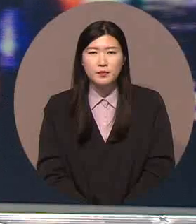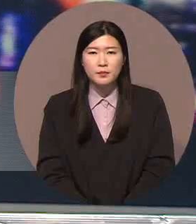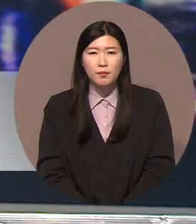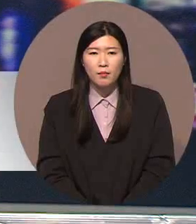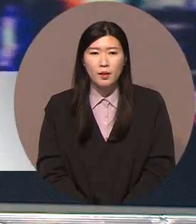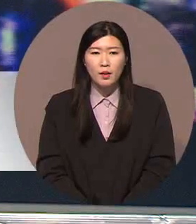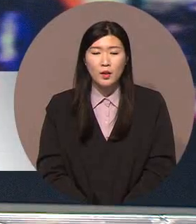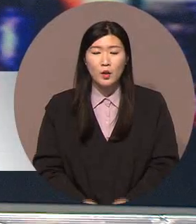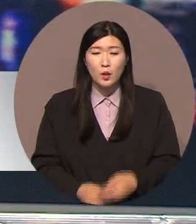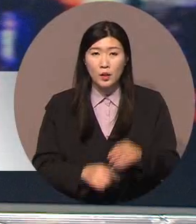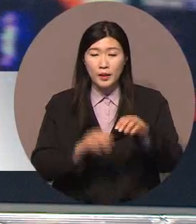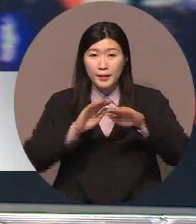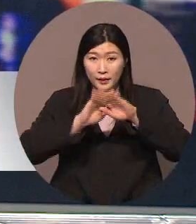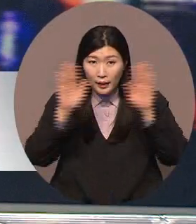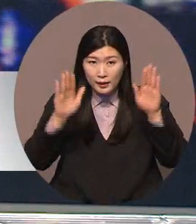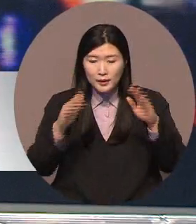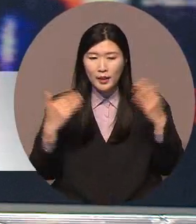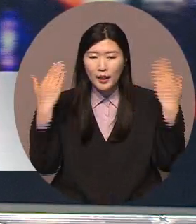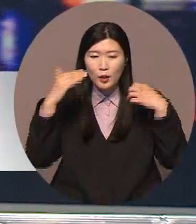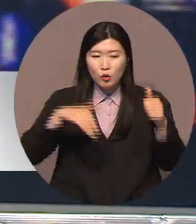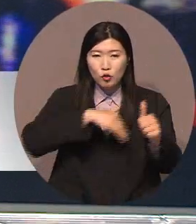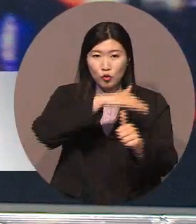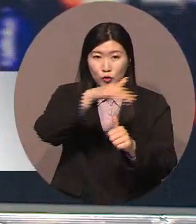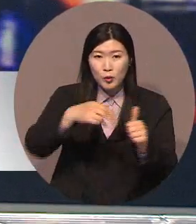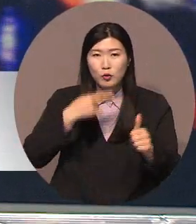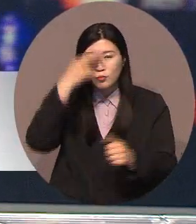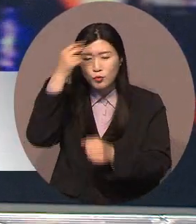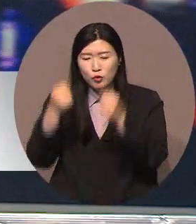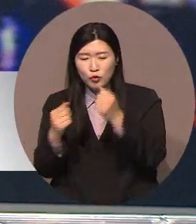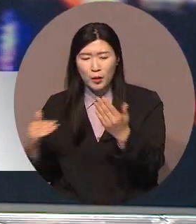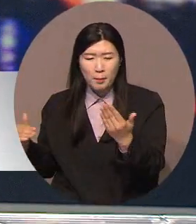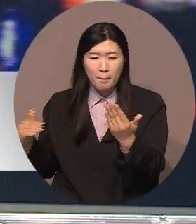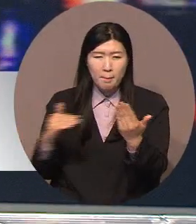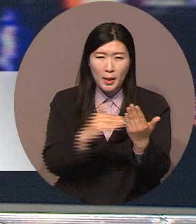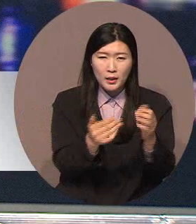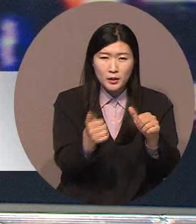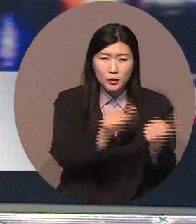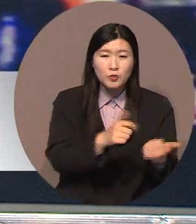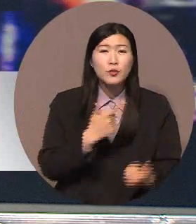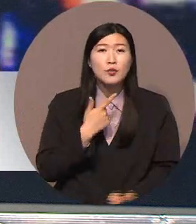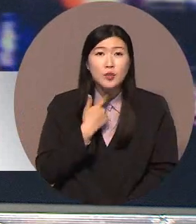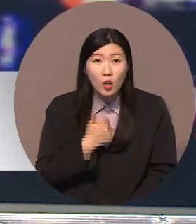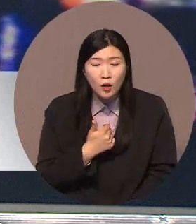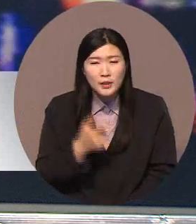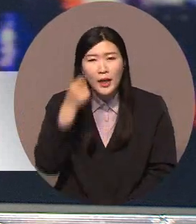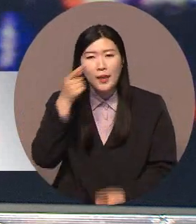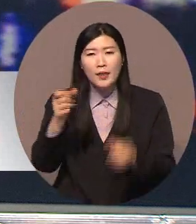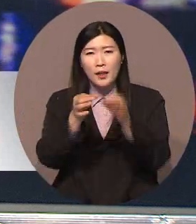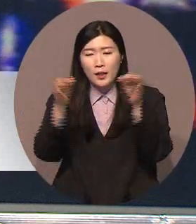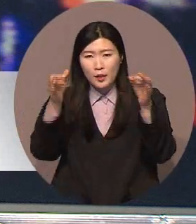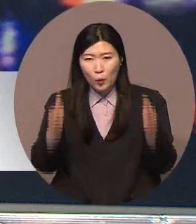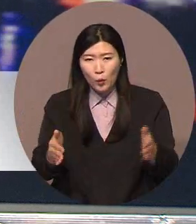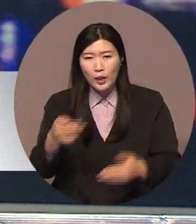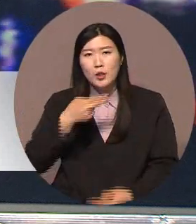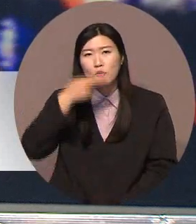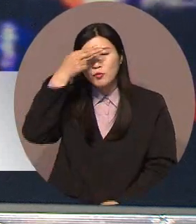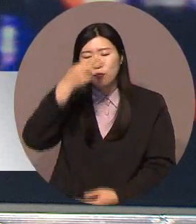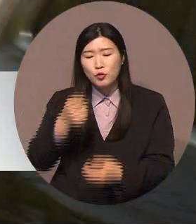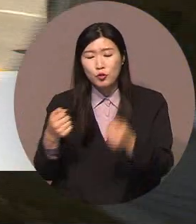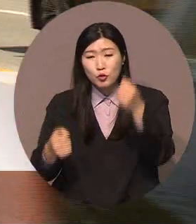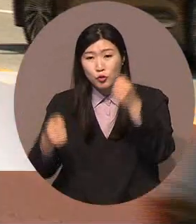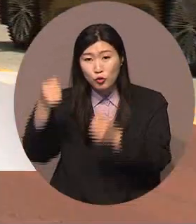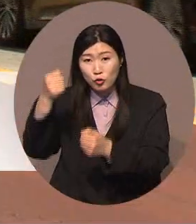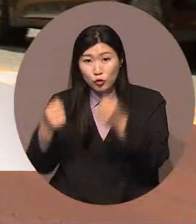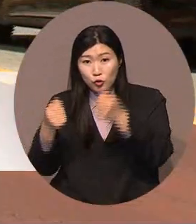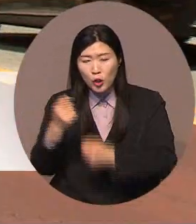대낮 어린이 보호구역에서 음주운전 차량에 지어 9살 초등학생이 숨진지 한 달여가 지난 가운데 사고